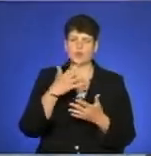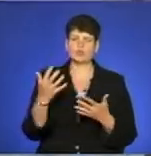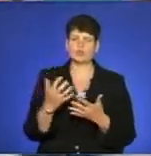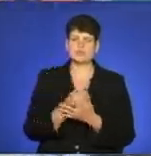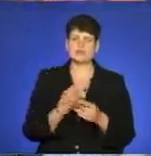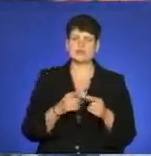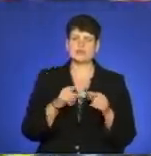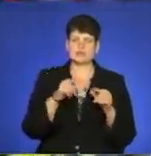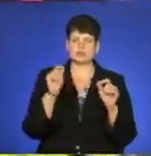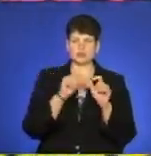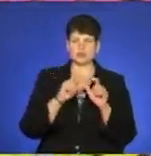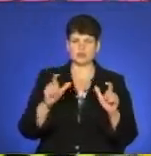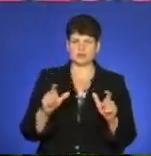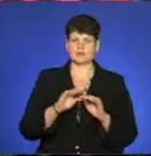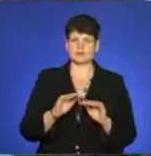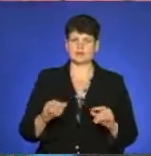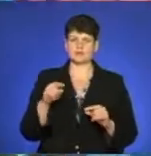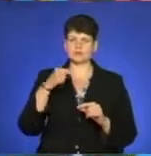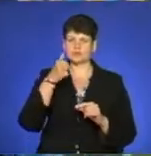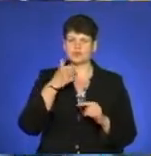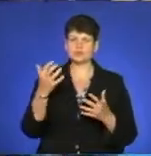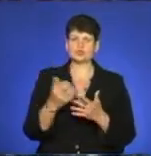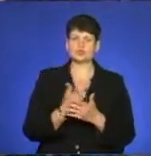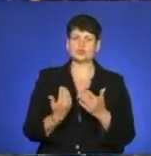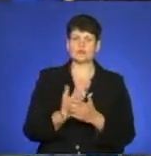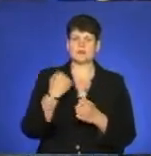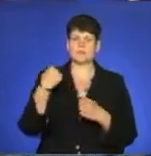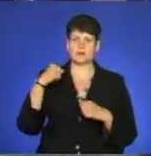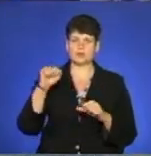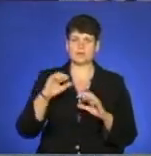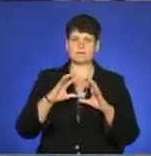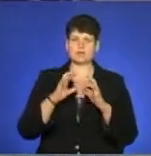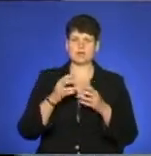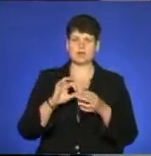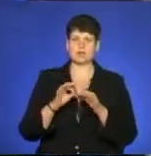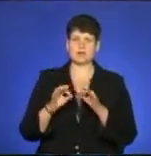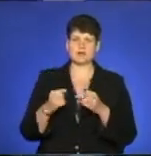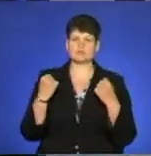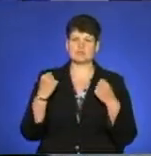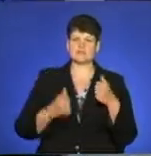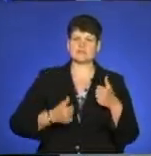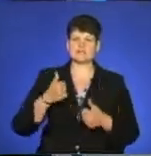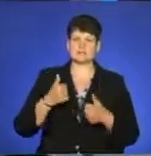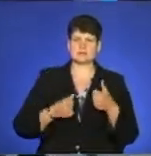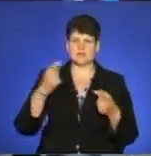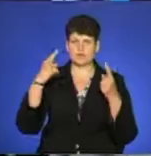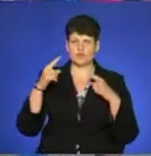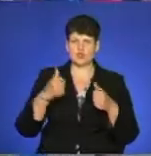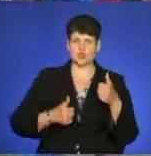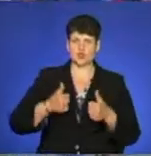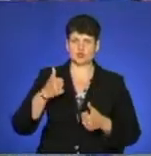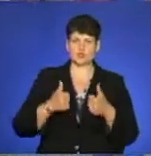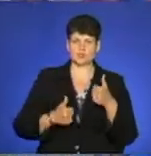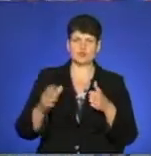для цієї школи. Учні цьогоріч здобули нові перемоги на міжнародних олімпіадах, спортивних змаганнях і творчих